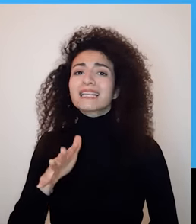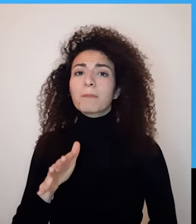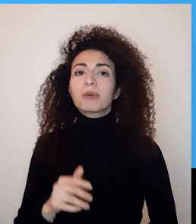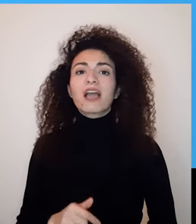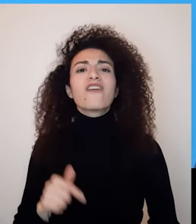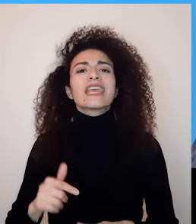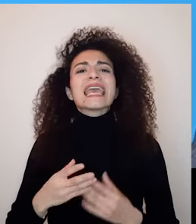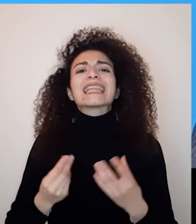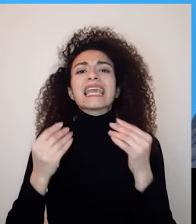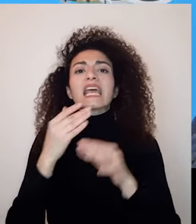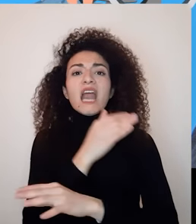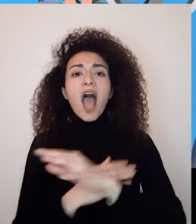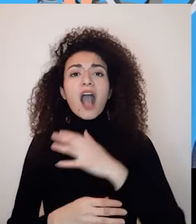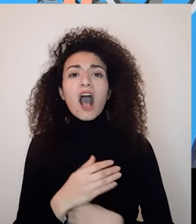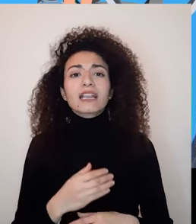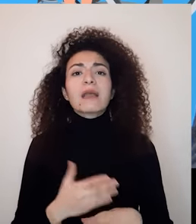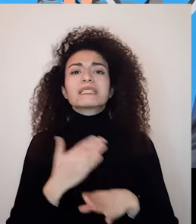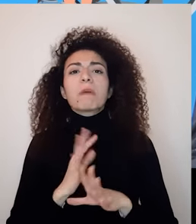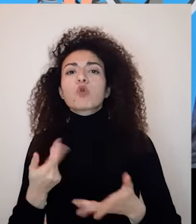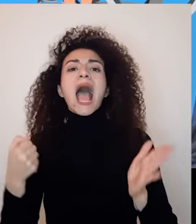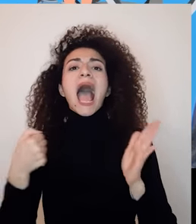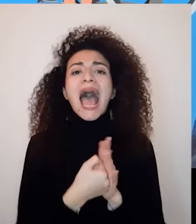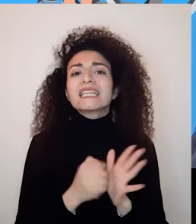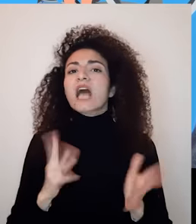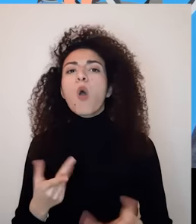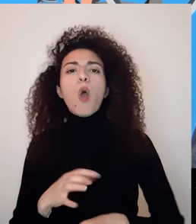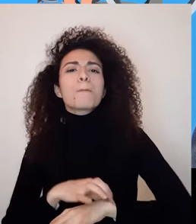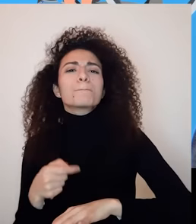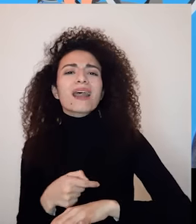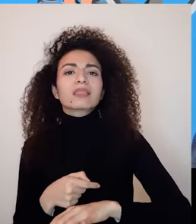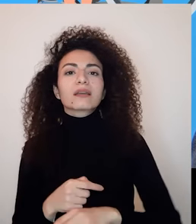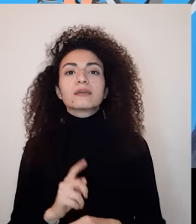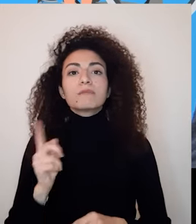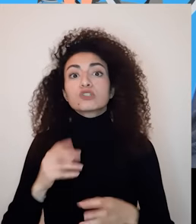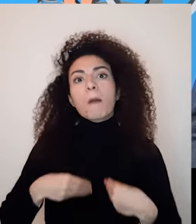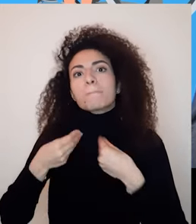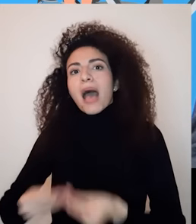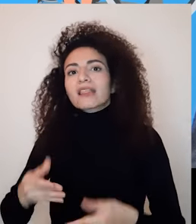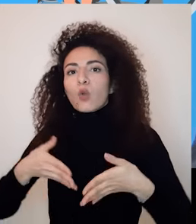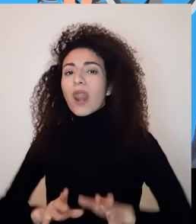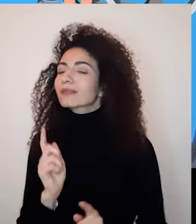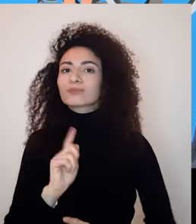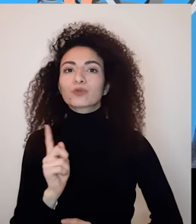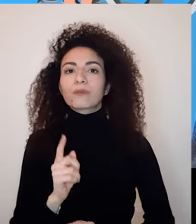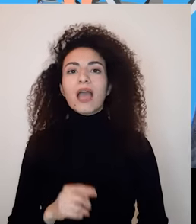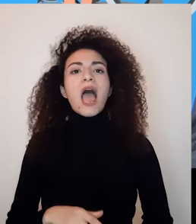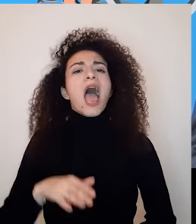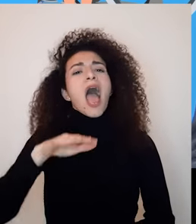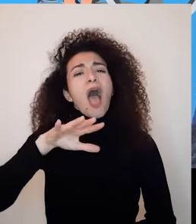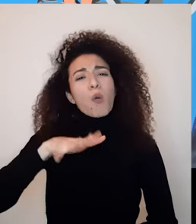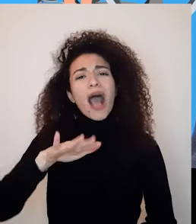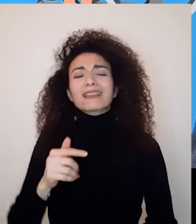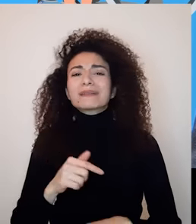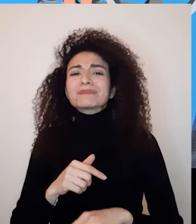ليش؟ لأنه معظم الإعاقات سببها إما حادث أو مرض غير وراثي، وهي ما بتنتقل للجنين،